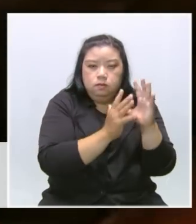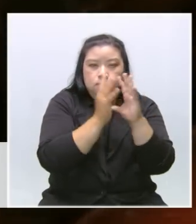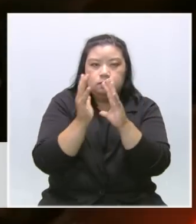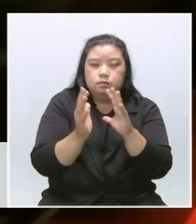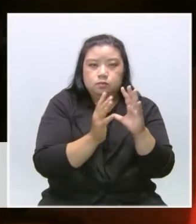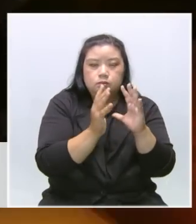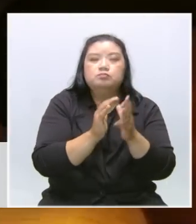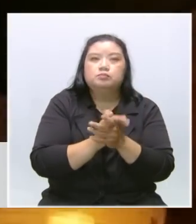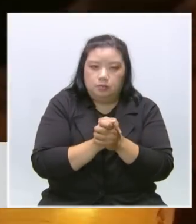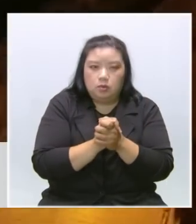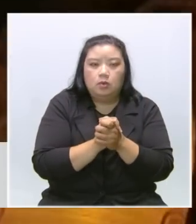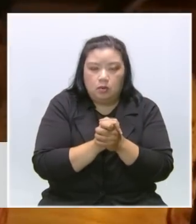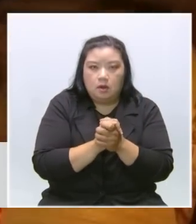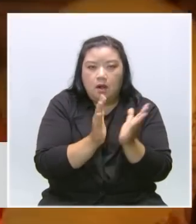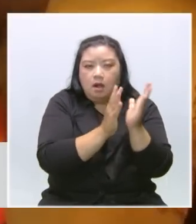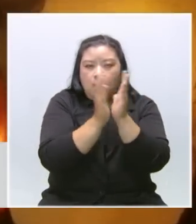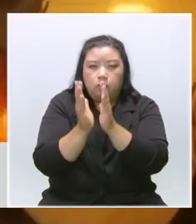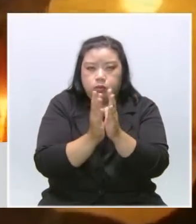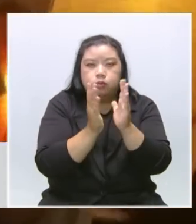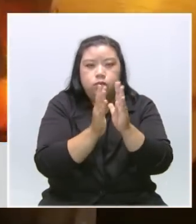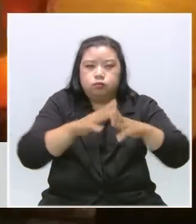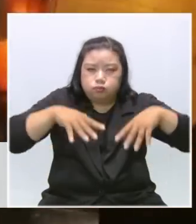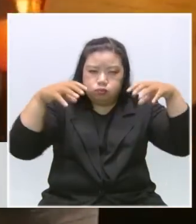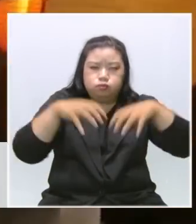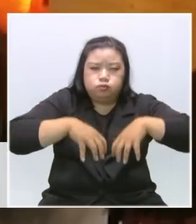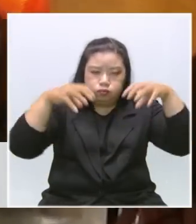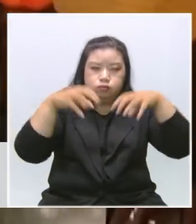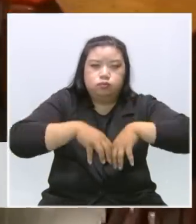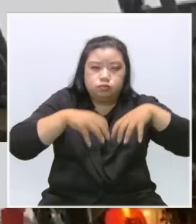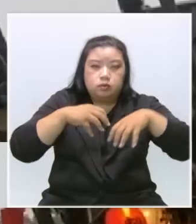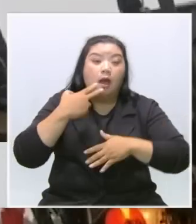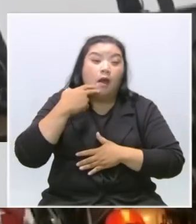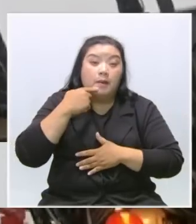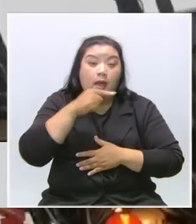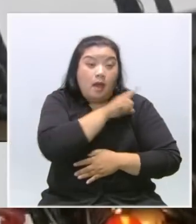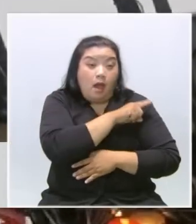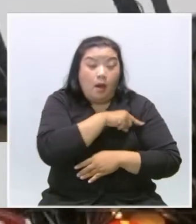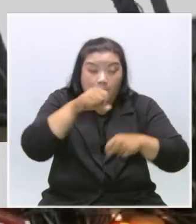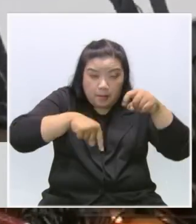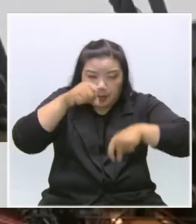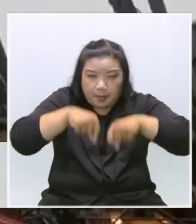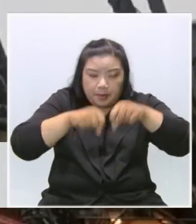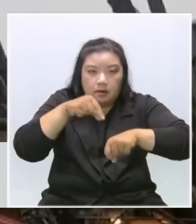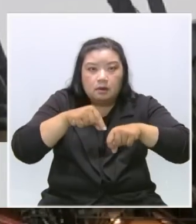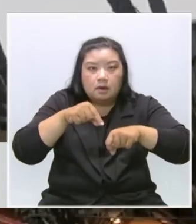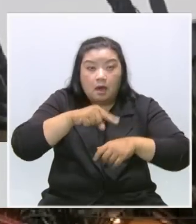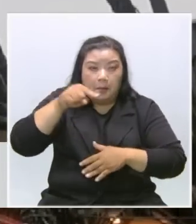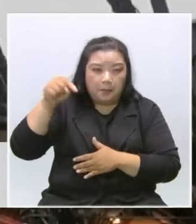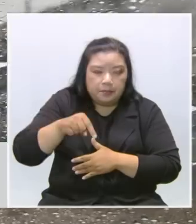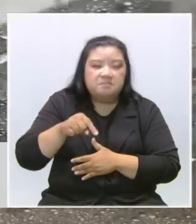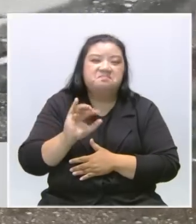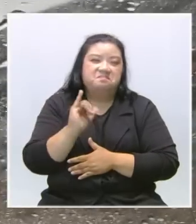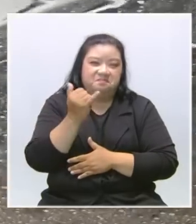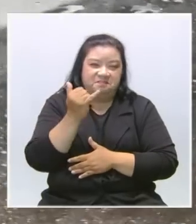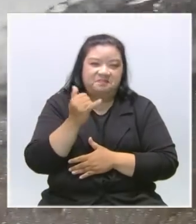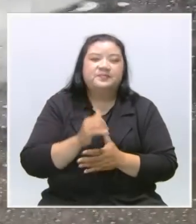ดยจะมีฝนฟาขนองล surge ลูกเฮ็บตกบางแห่งรวมถึงอาจจะมีฟาผากเกิดขนได้ในบางพื้นที่grund